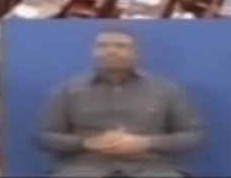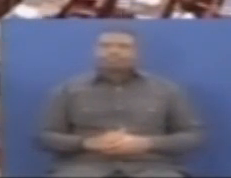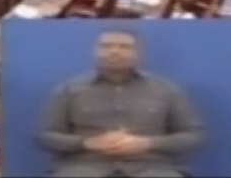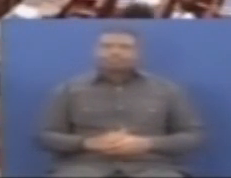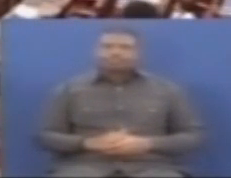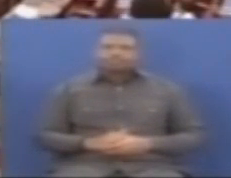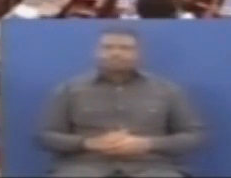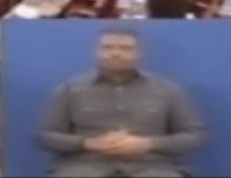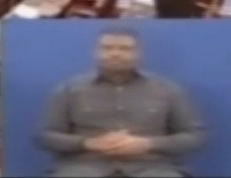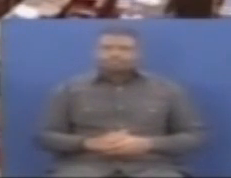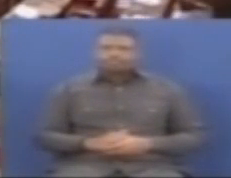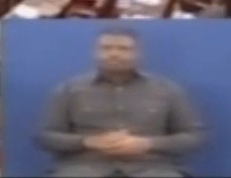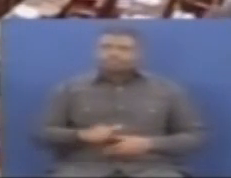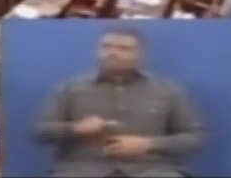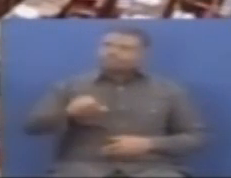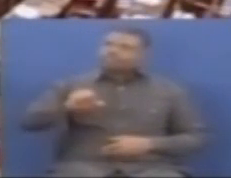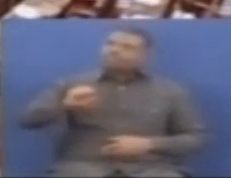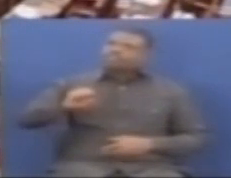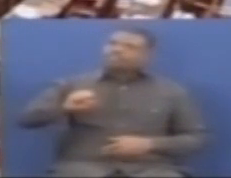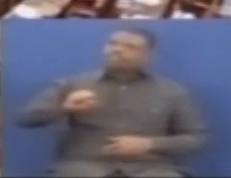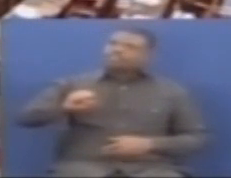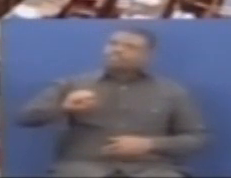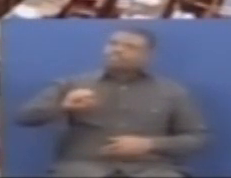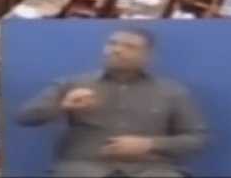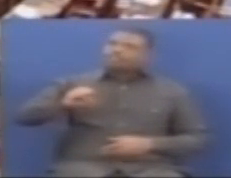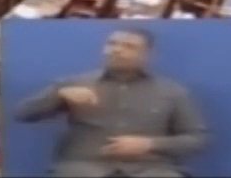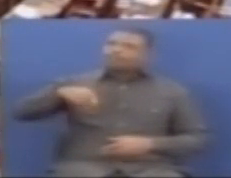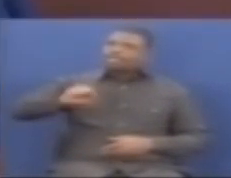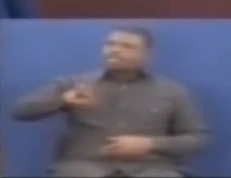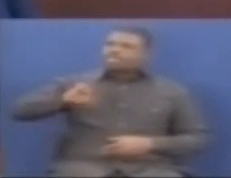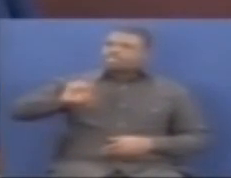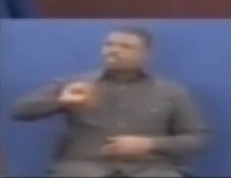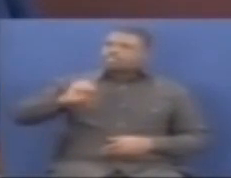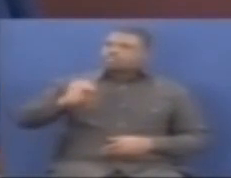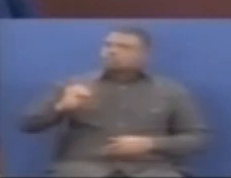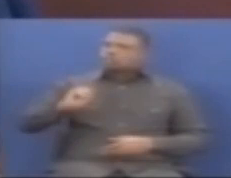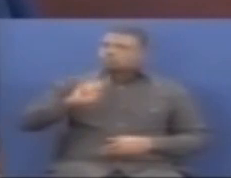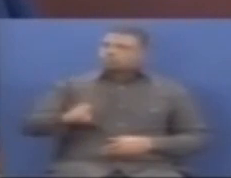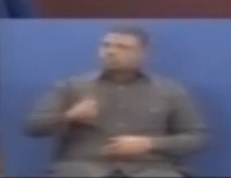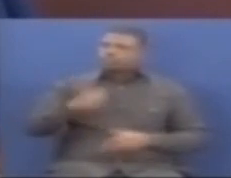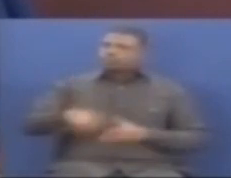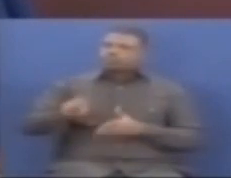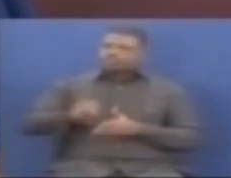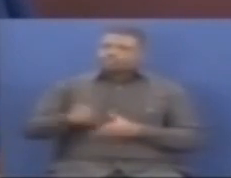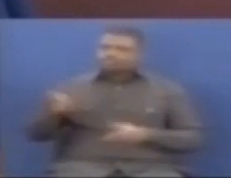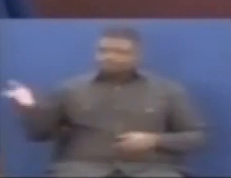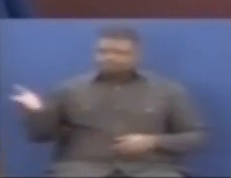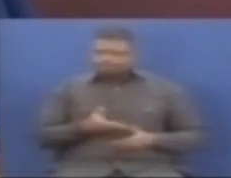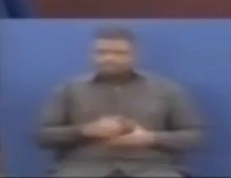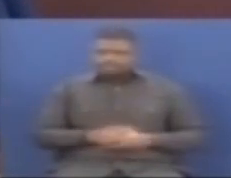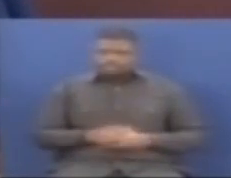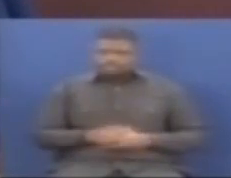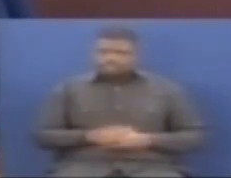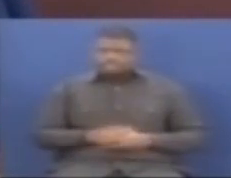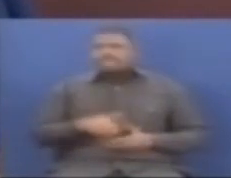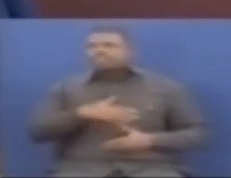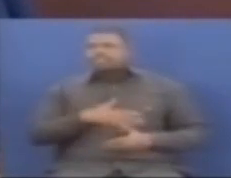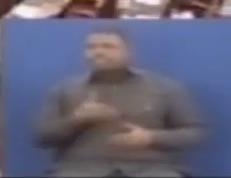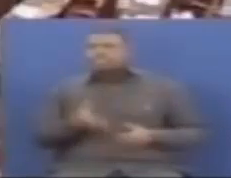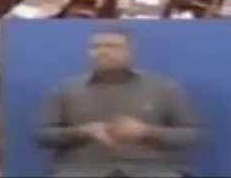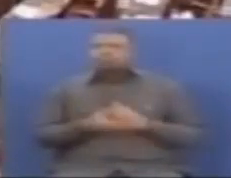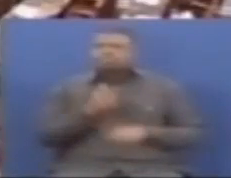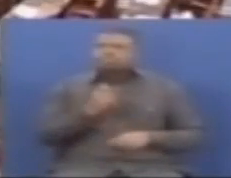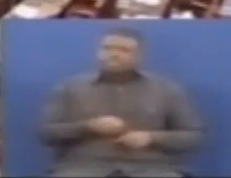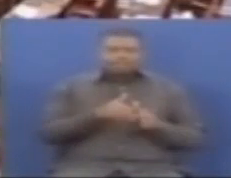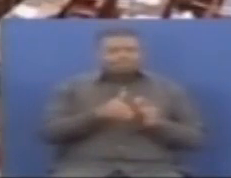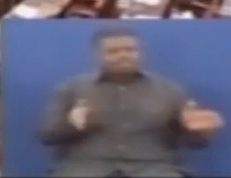mara na kutoa gharama kubwa sana ya matengenezo hayo, je, serikali haioni sasa umefika